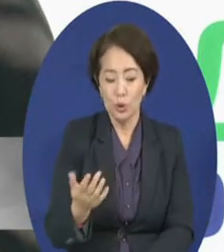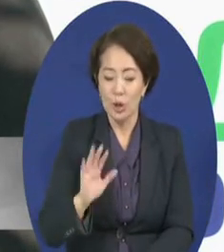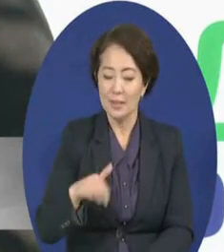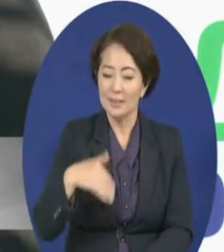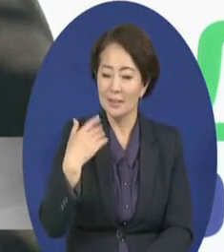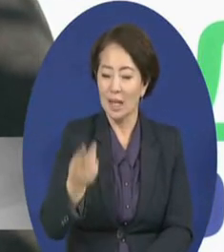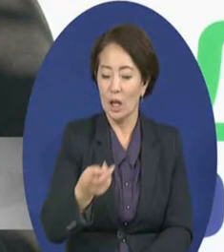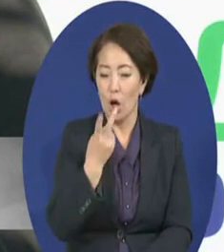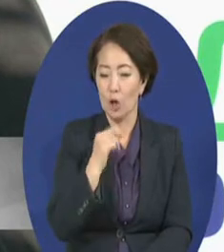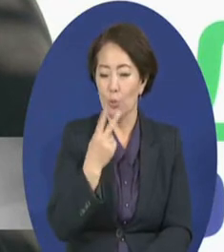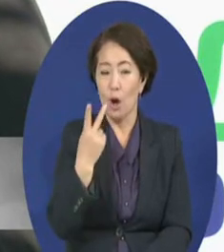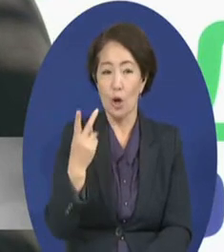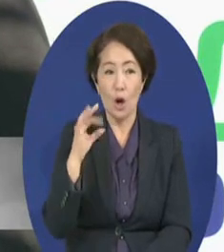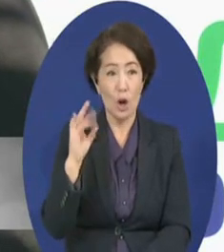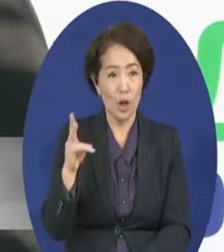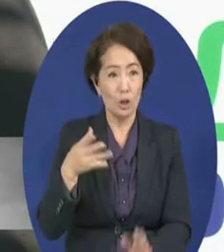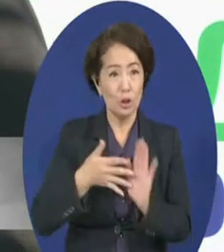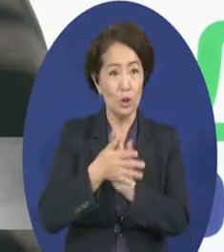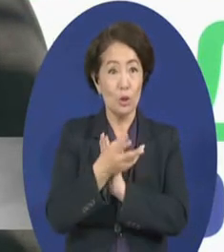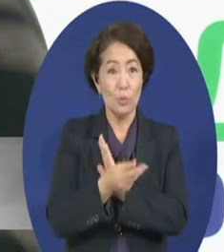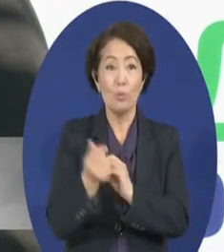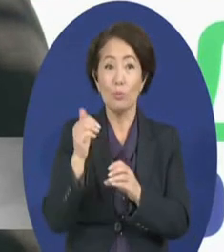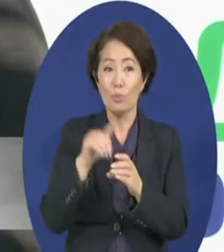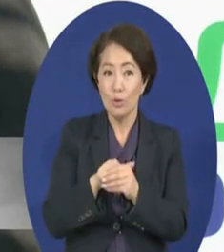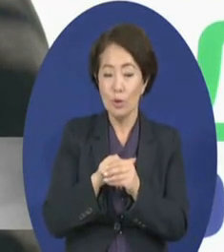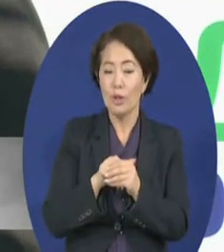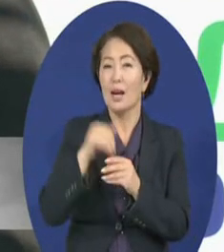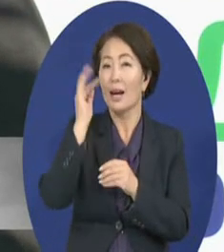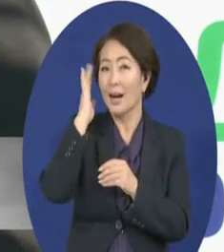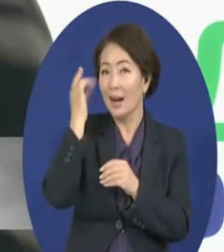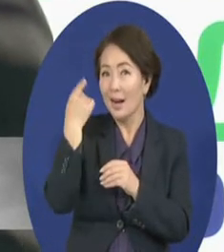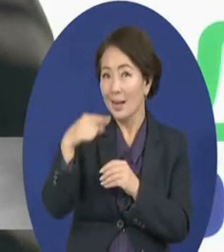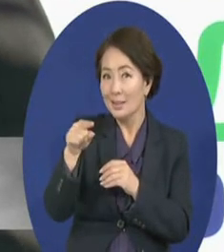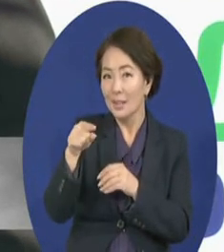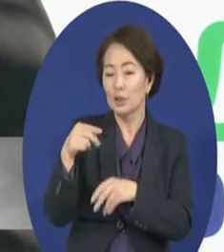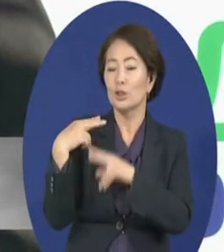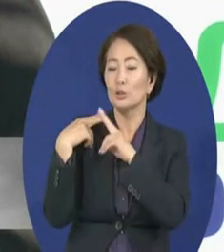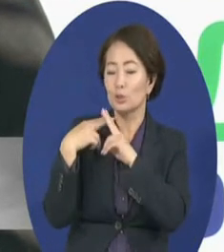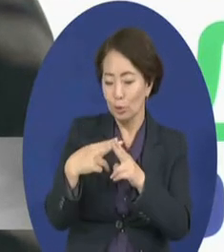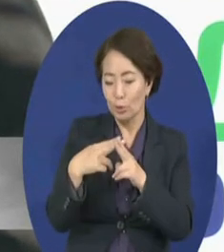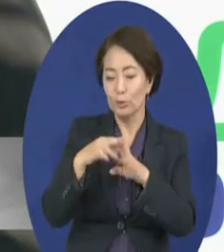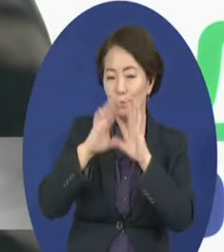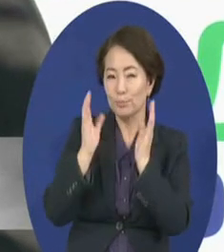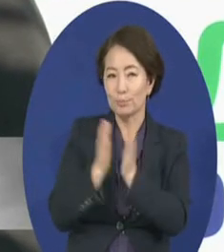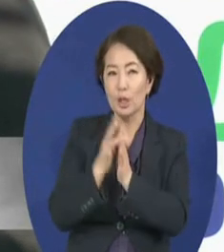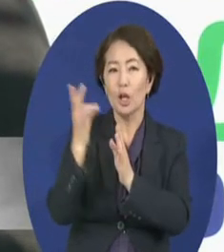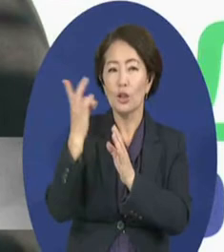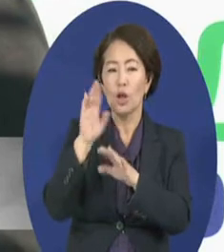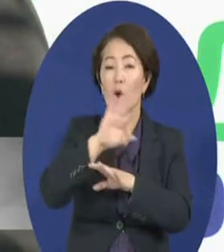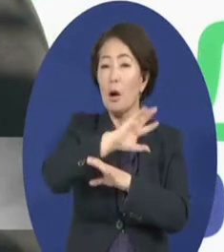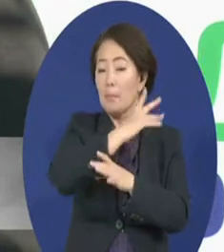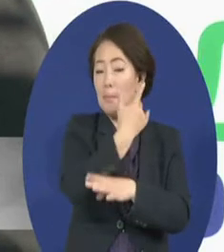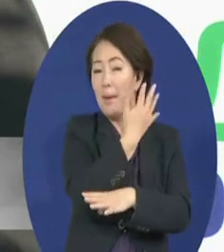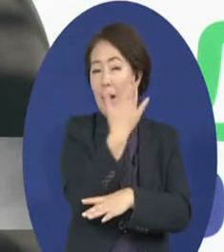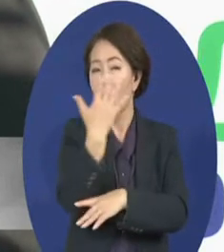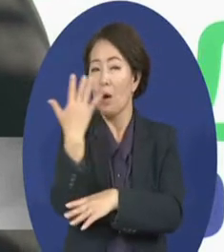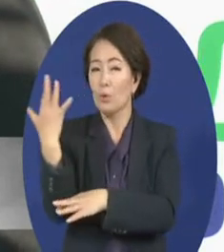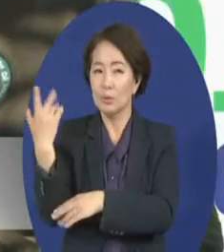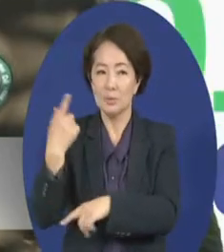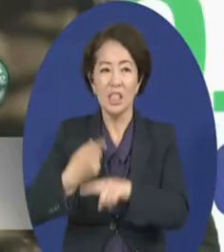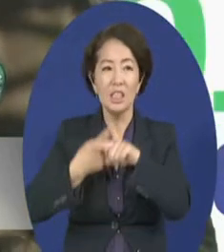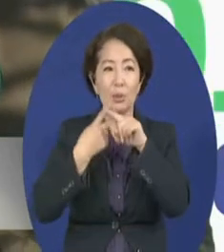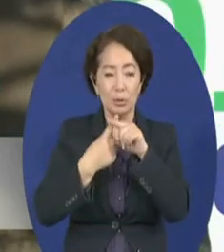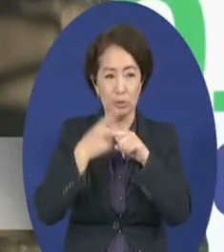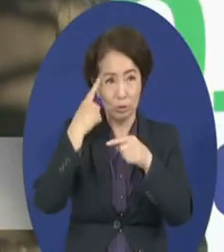22 оны төсөвлөөр болон гадаадын зээл тусламж бусад их хүчээр одоо бас энэ ногоон байгууламжийг нэмэгдүүлэх төлөвлөгөөтэй